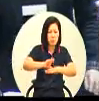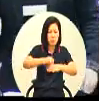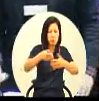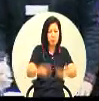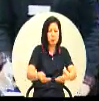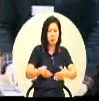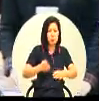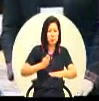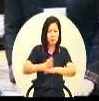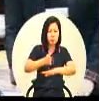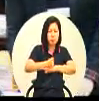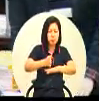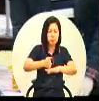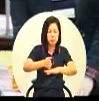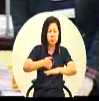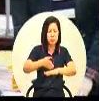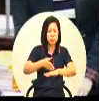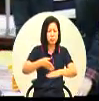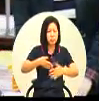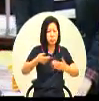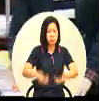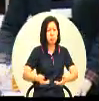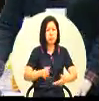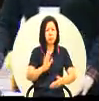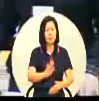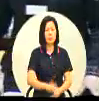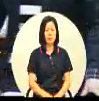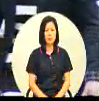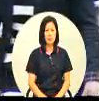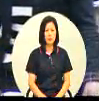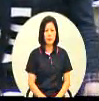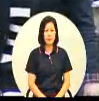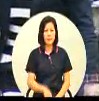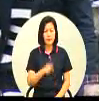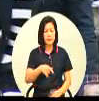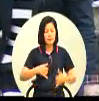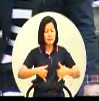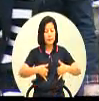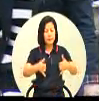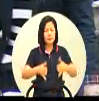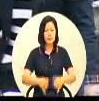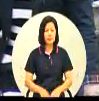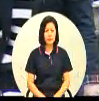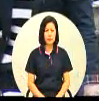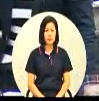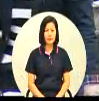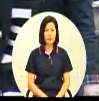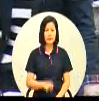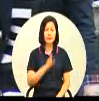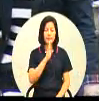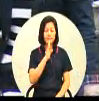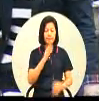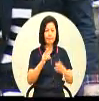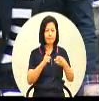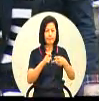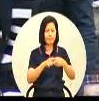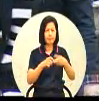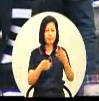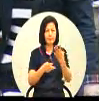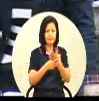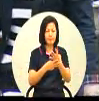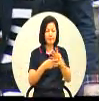啦。其实阮是一个想法是讲吼。这条路就是遮咱迄个咱个工业区遮吼，遮个工